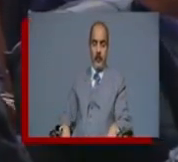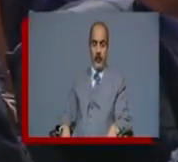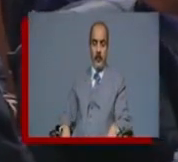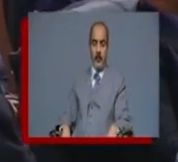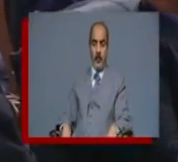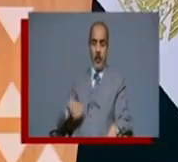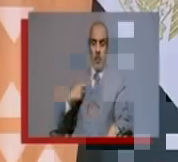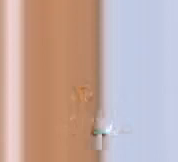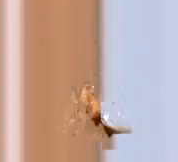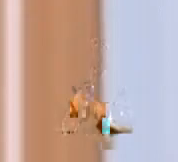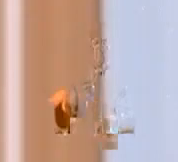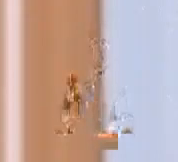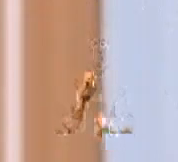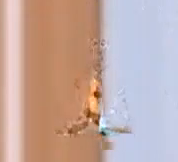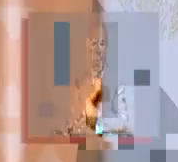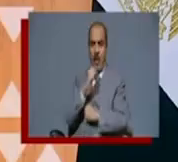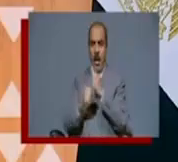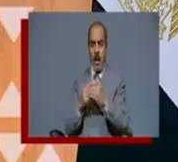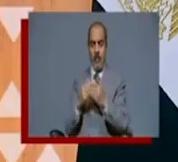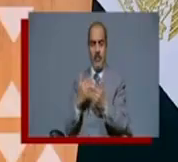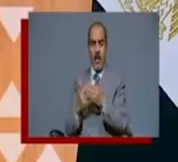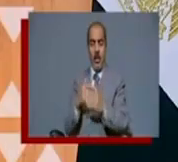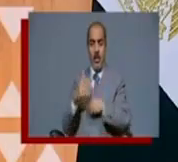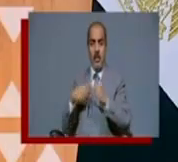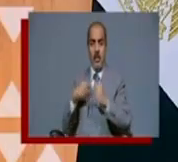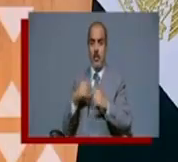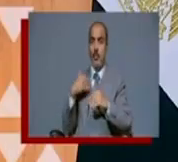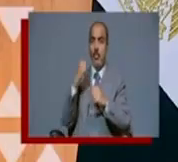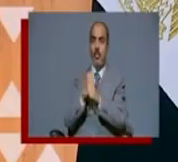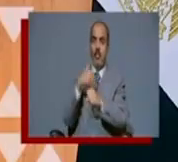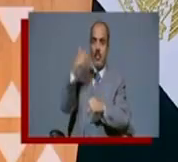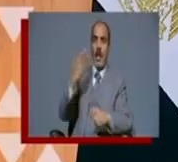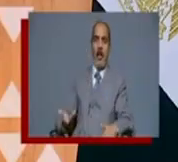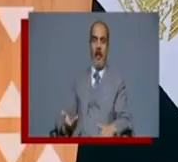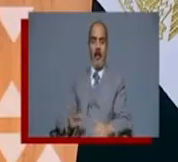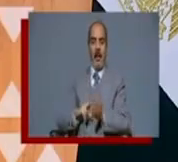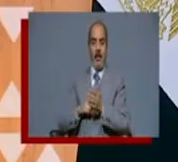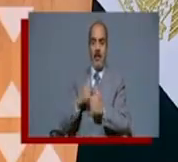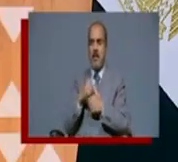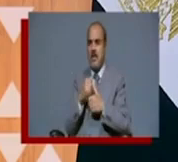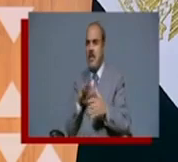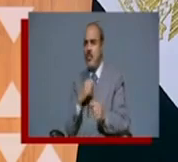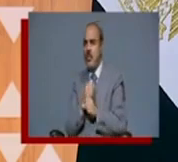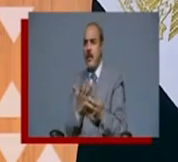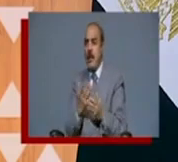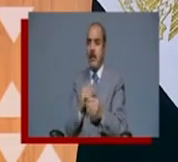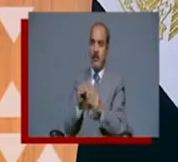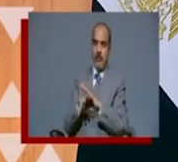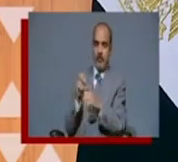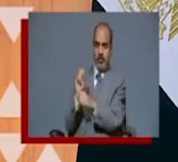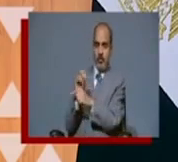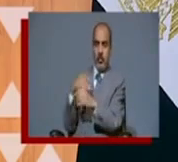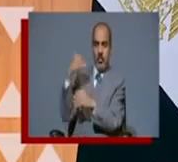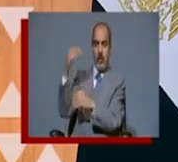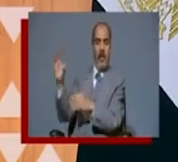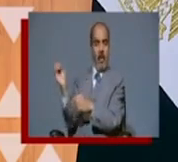بساعه وربع بعد كده الساعه بتو ساعه واخد بالك يعني تطلع التصاعدي لو تطبق يعمل طفره في اوضاع